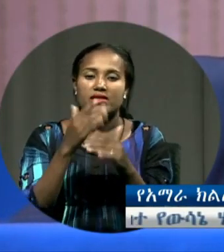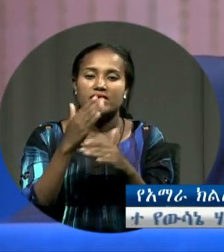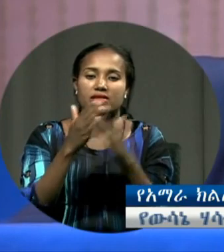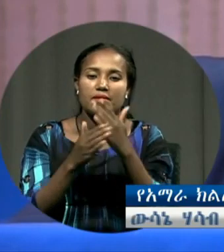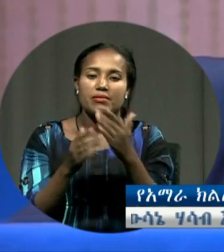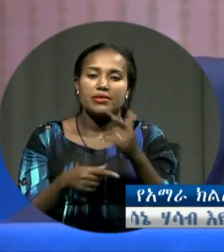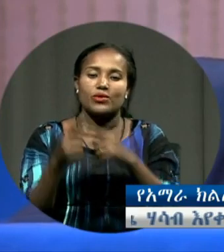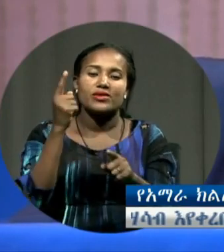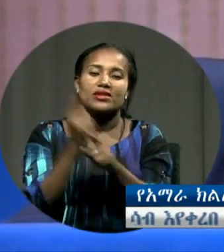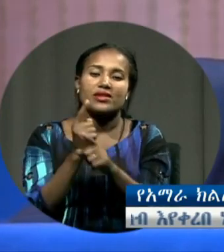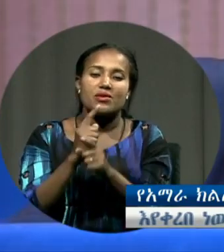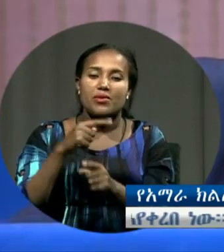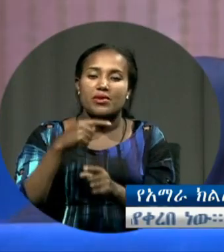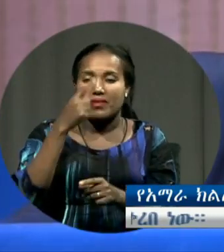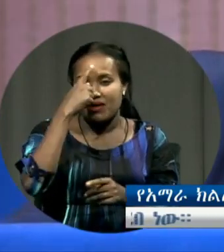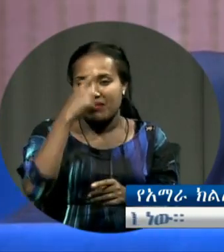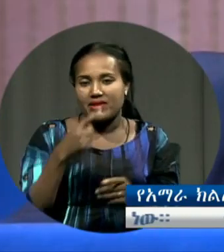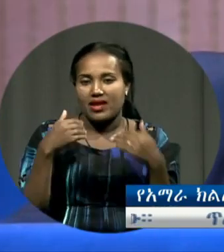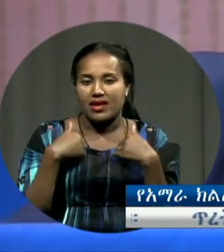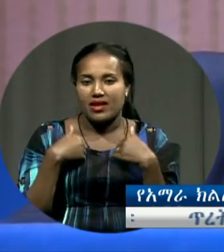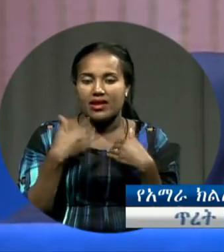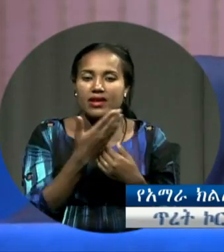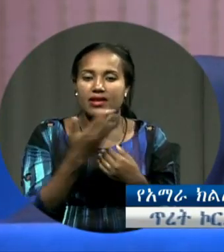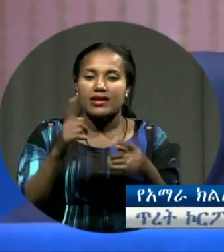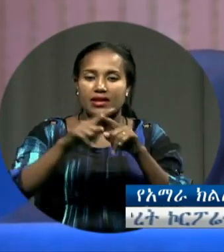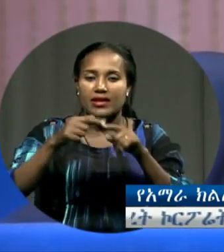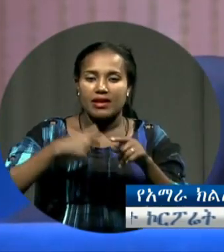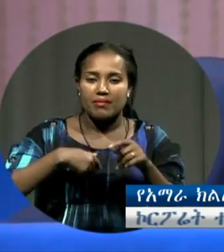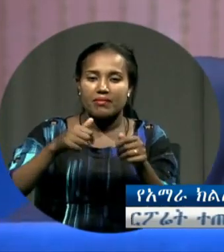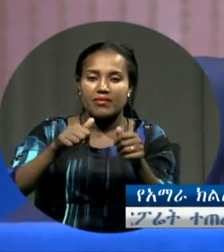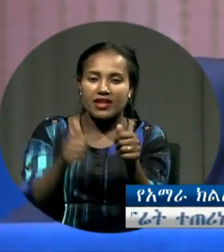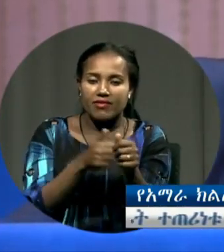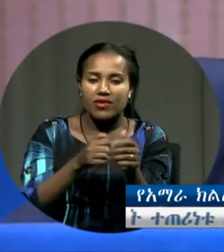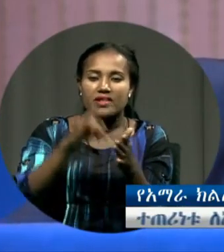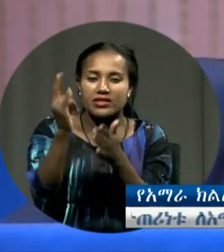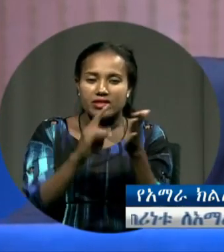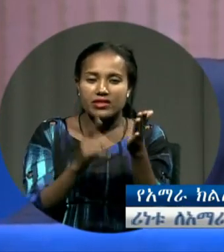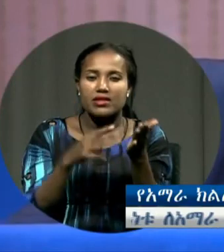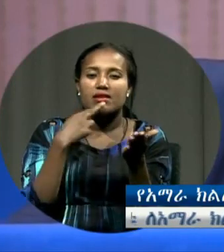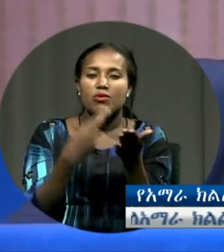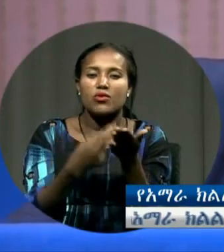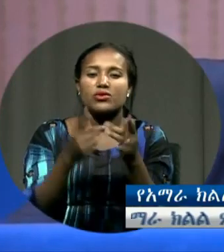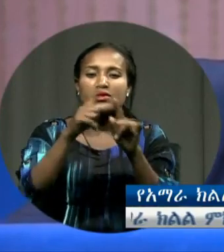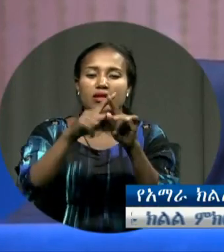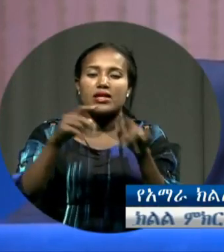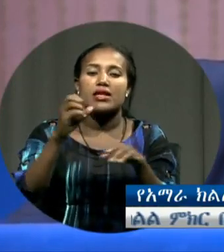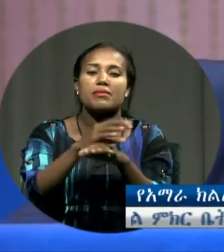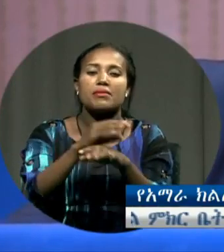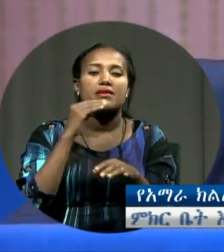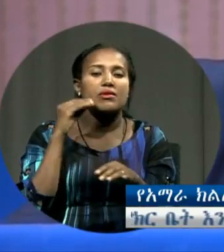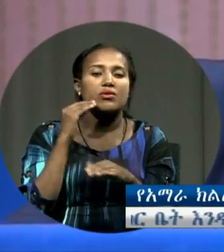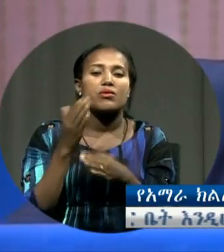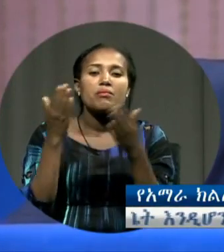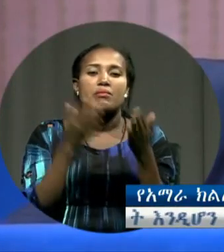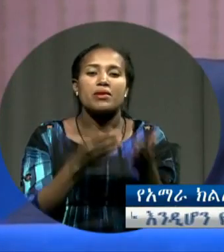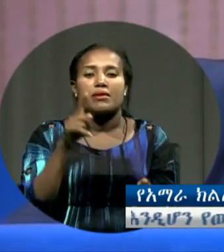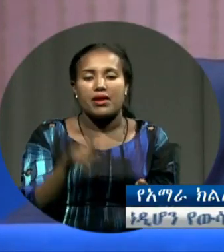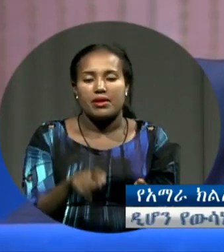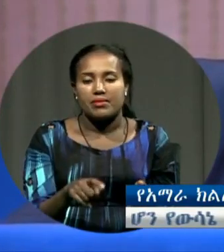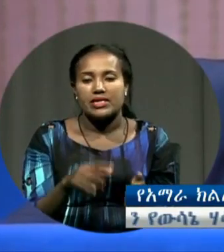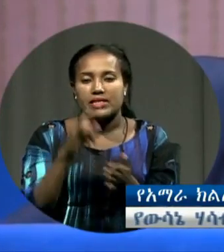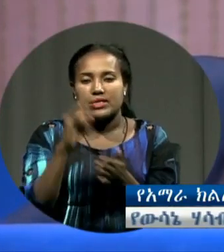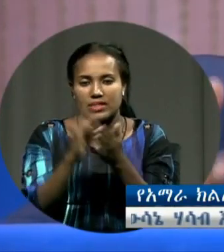መብቃቱ ትክክል ነው የሚል እምነት ነው ያለኝ። ነገር ግን እኔም ሌሎችም ደግፈው ዝርዝር ሪፖርት ግን ለምክር ቤቱ መቅረብ አለበት። ዝርዝር